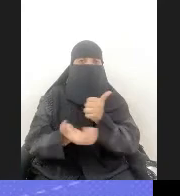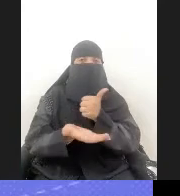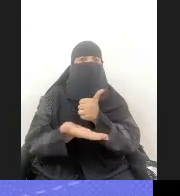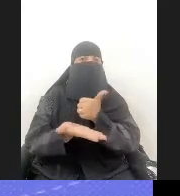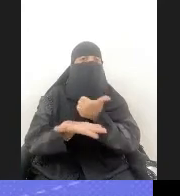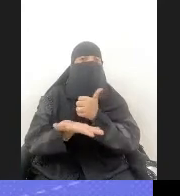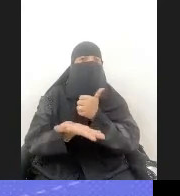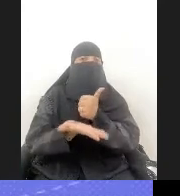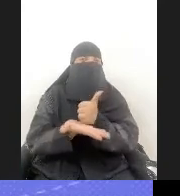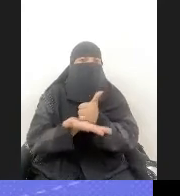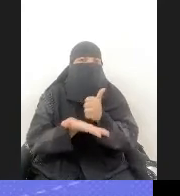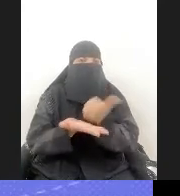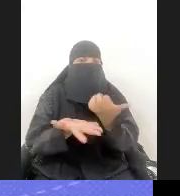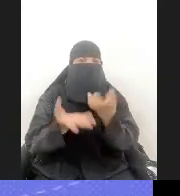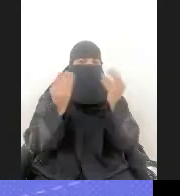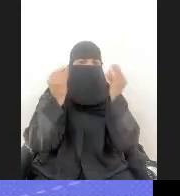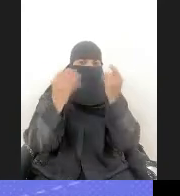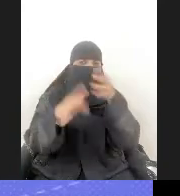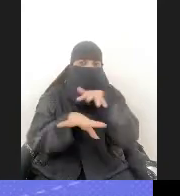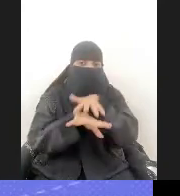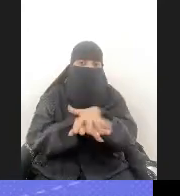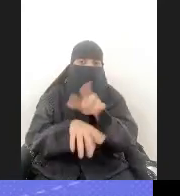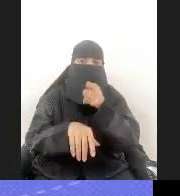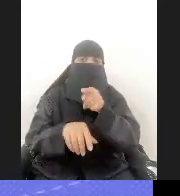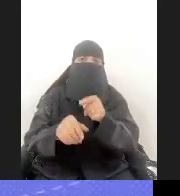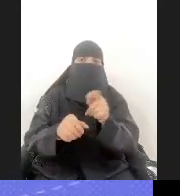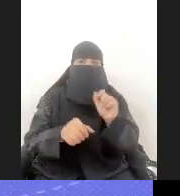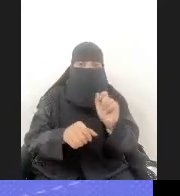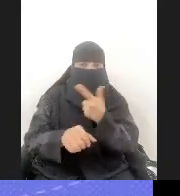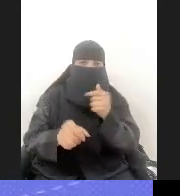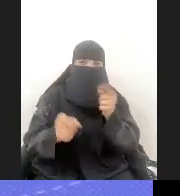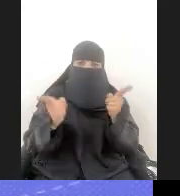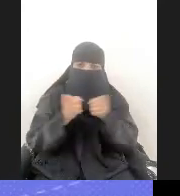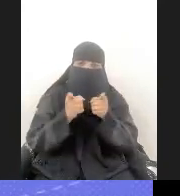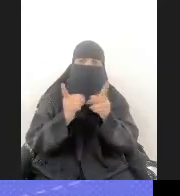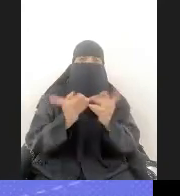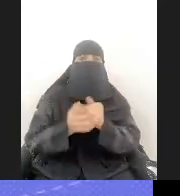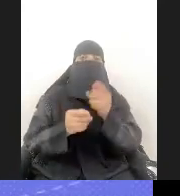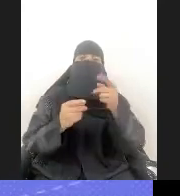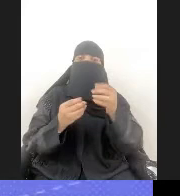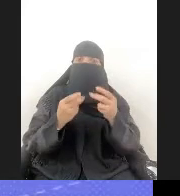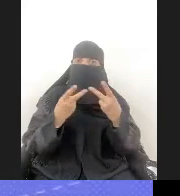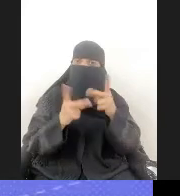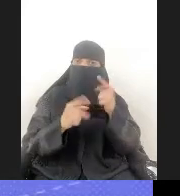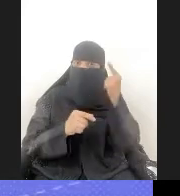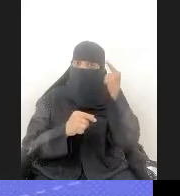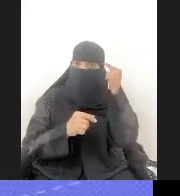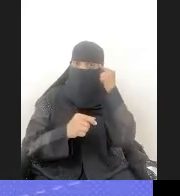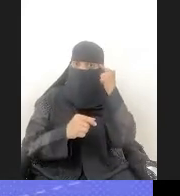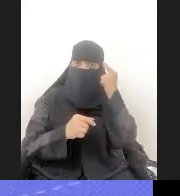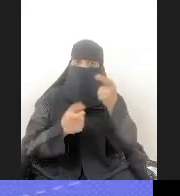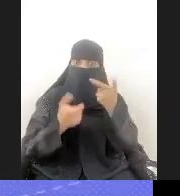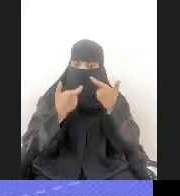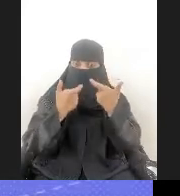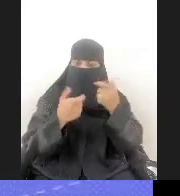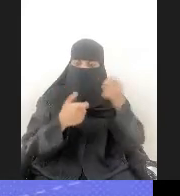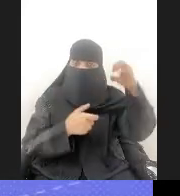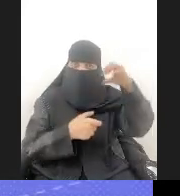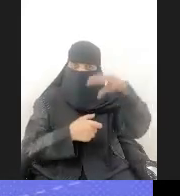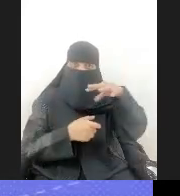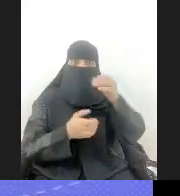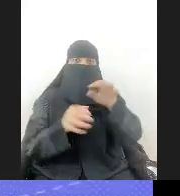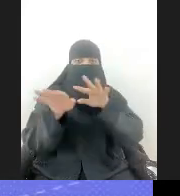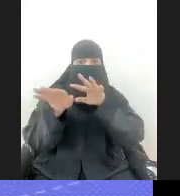العجالة البسيطة جدا ربما أنها تساعدنا ولو بشيء قليل لفتح الأذهان وتسليط الضوء وجذب